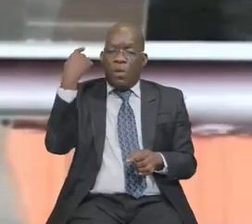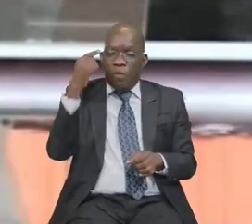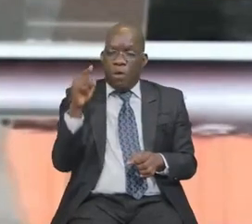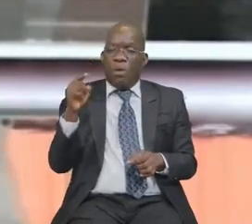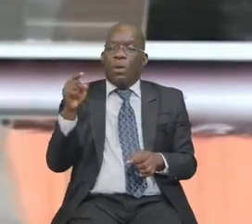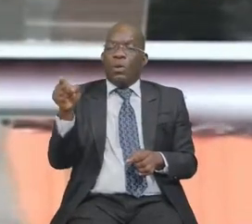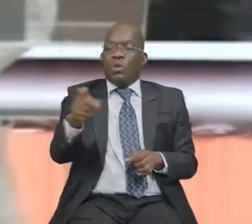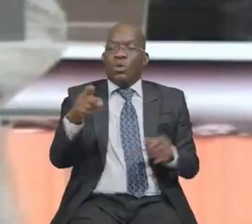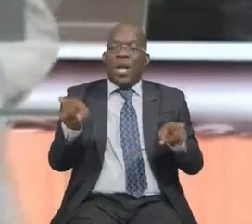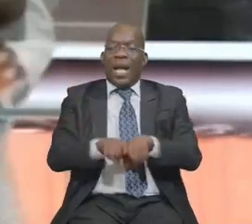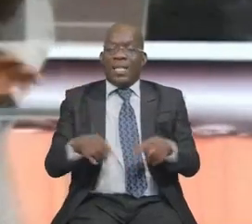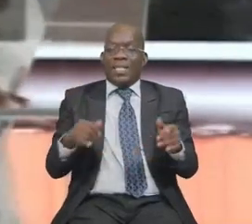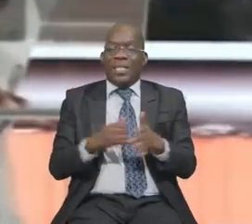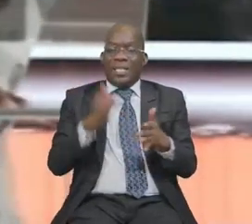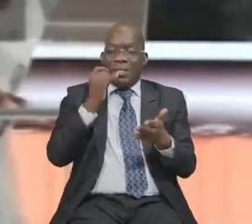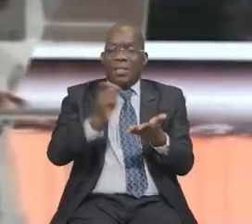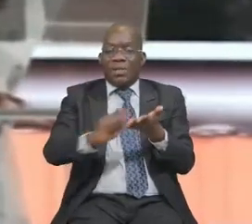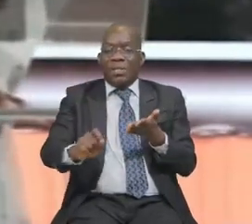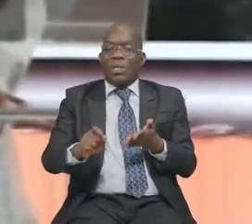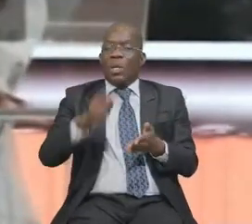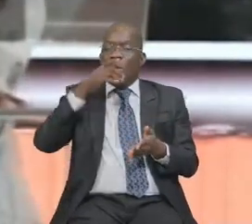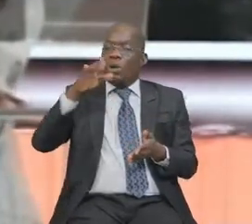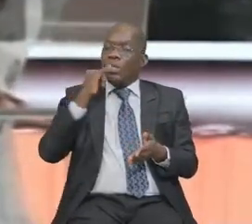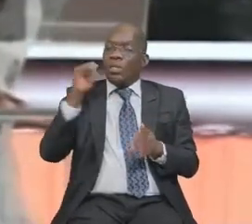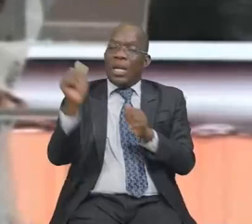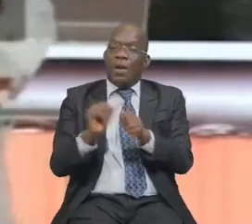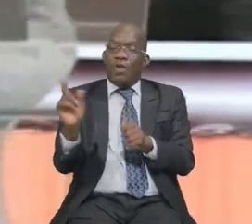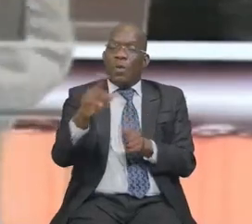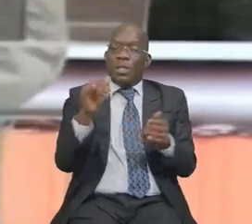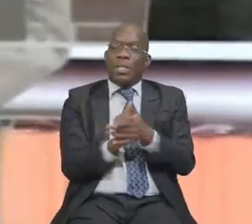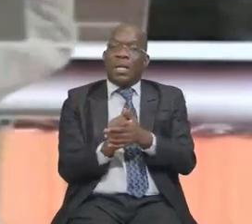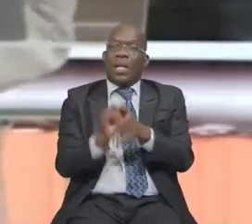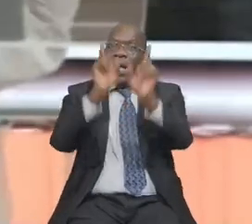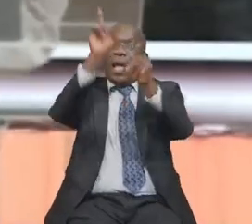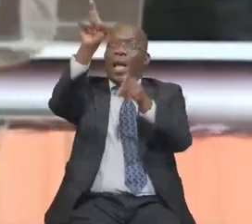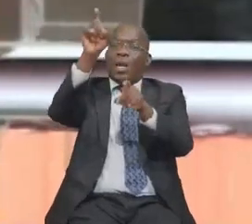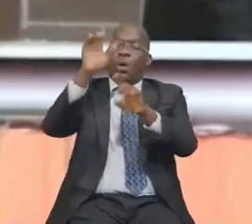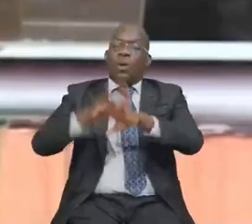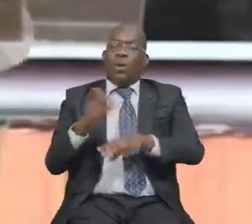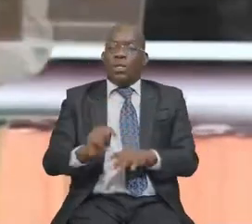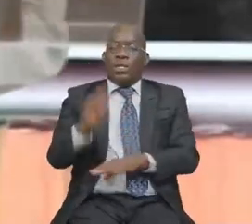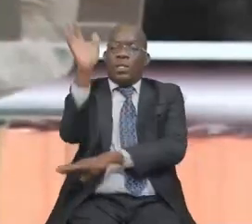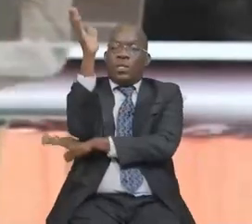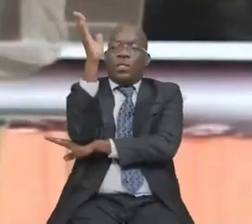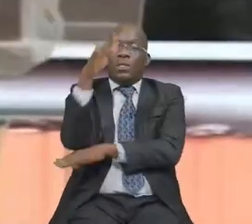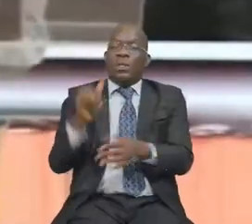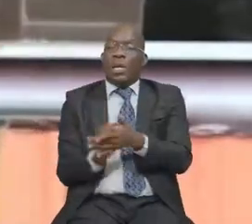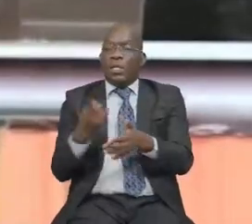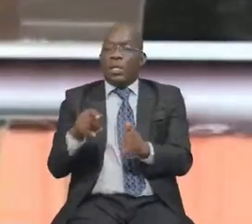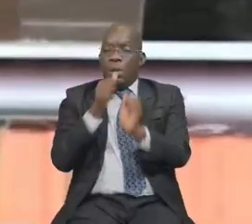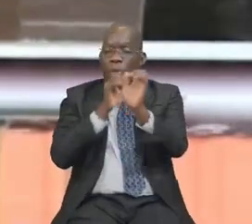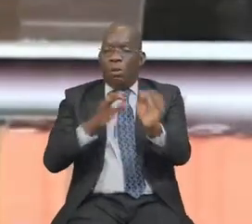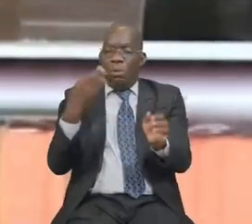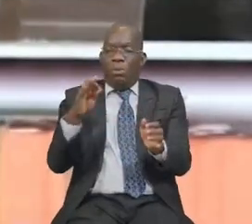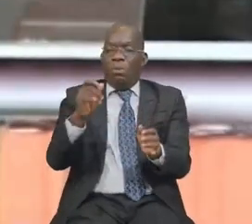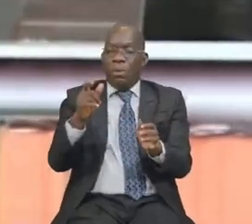écrit, maudit est quiconque est pendu au bois, afin que la bénédiction d'Abraham